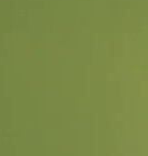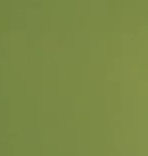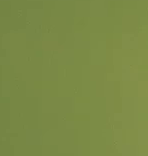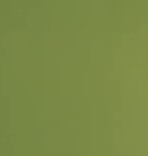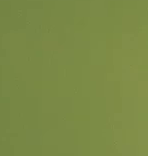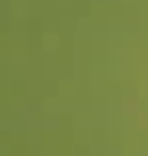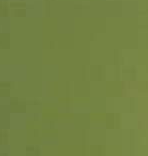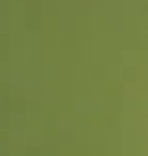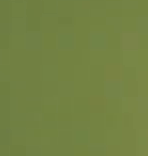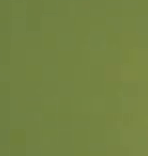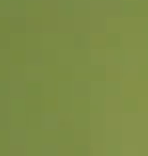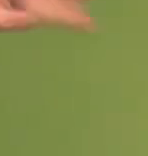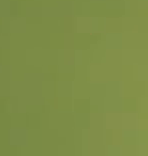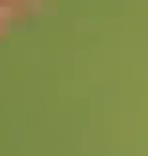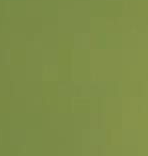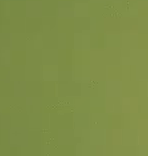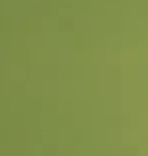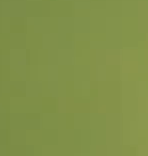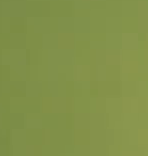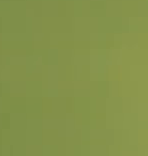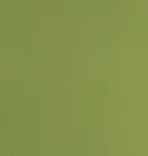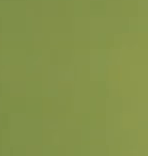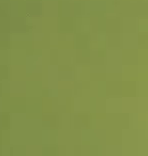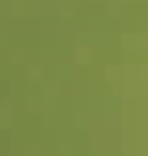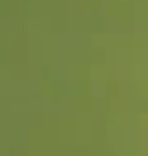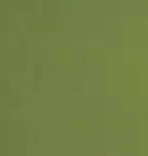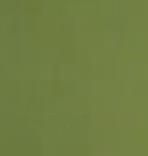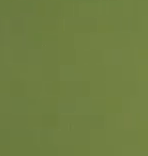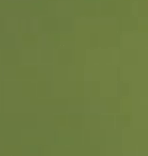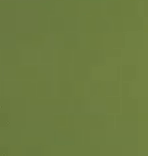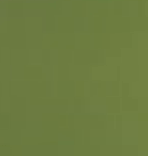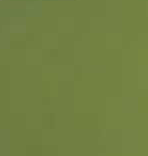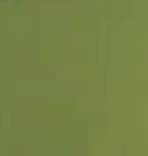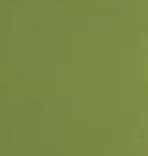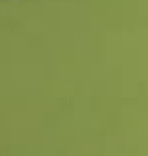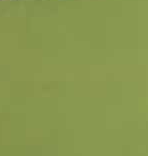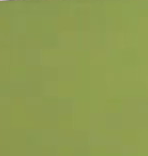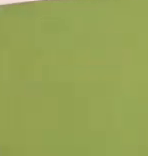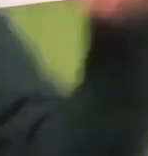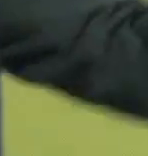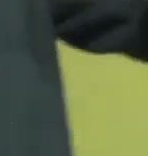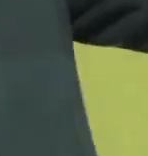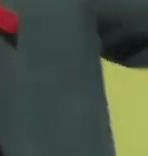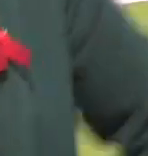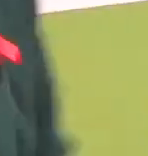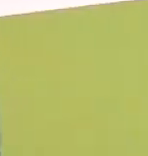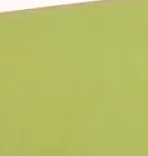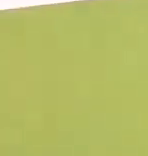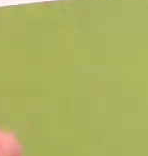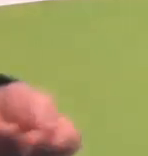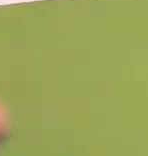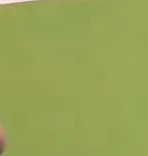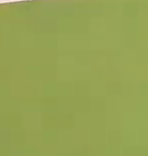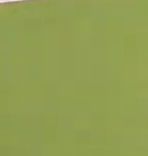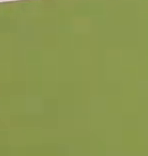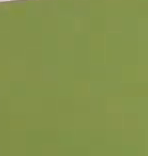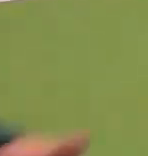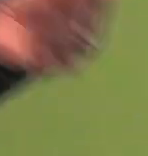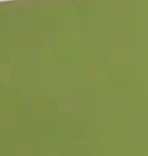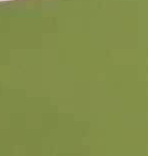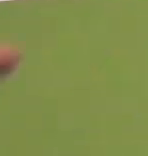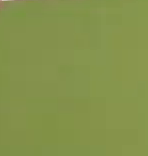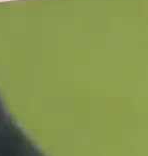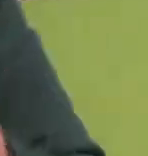das wäre für mich so nicht möglich. Ich sehe da Gebärdensprachdolmetscher bei offiziellen Anlässen und der eine macht Händchen hoch und sagt guten Tag, aber